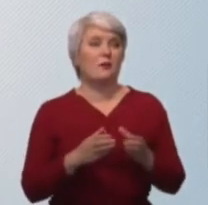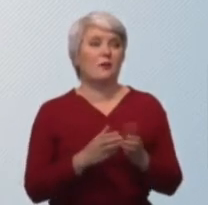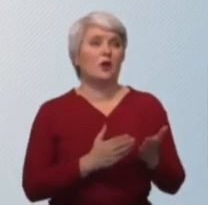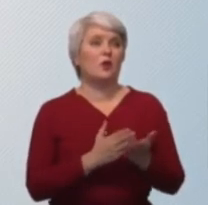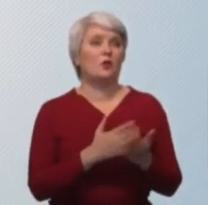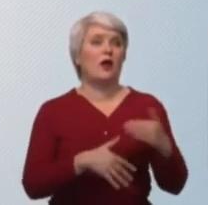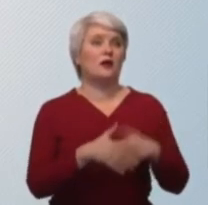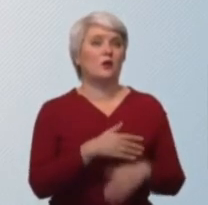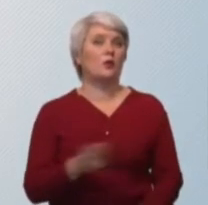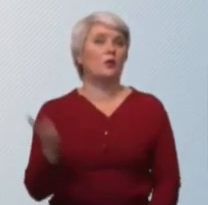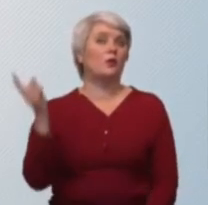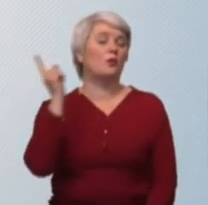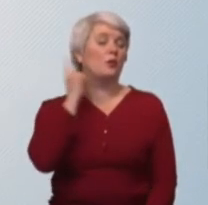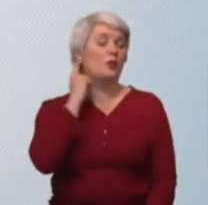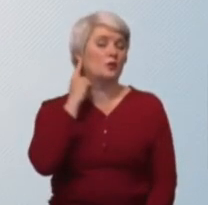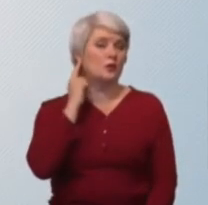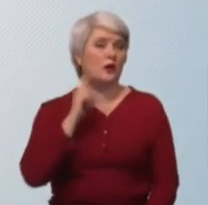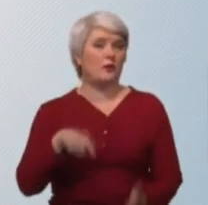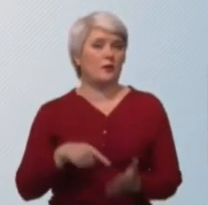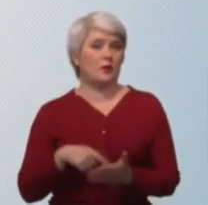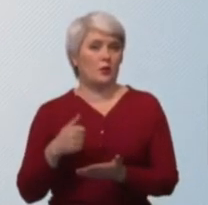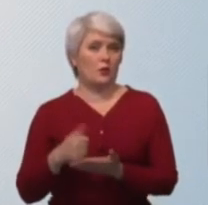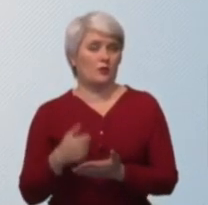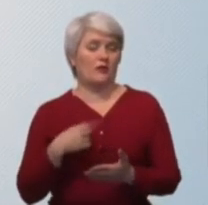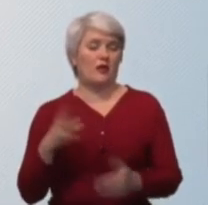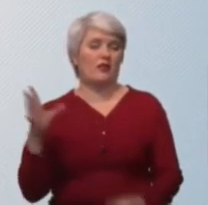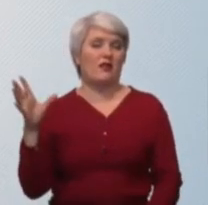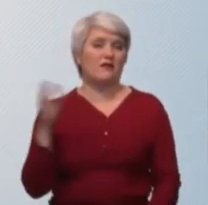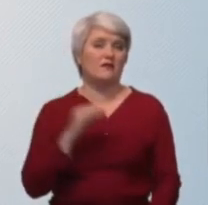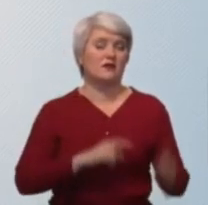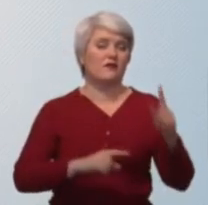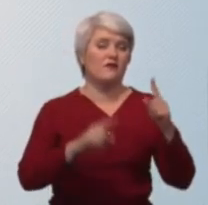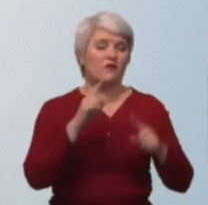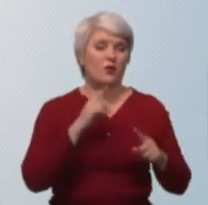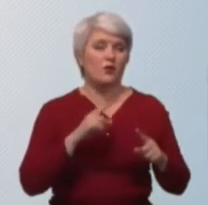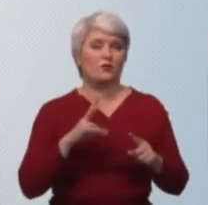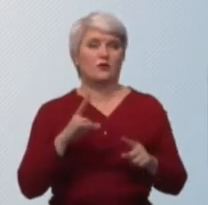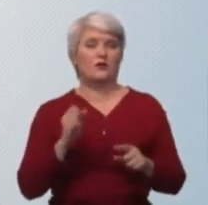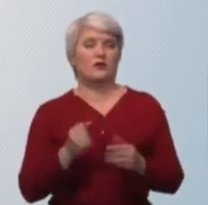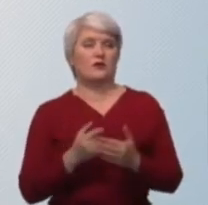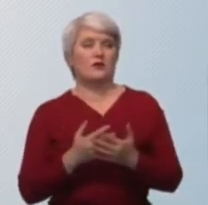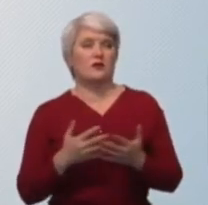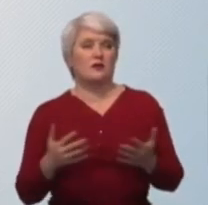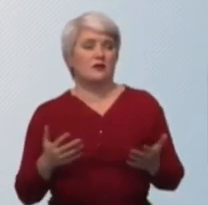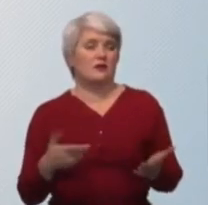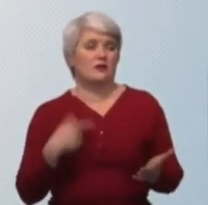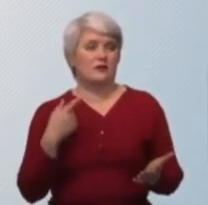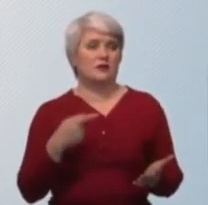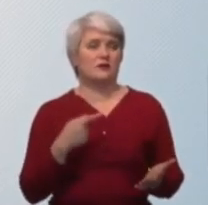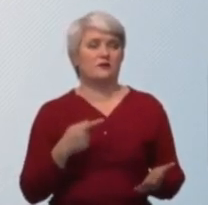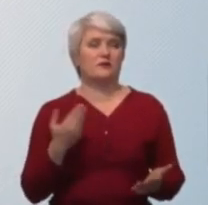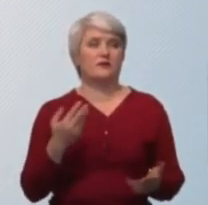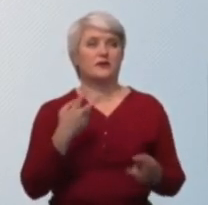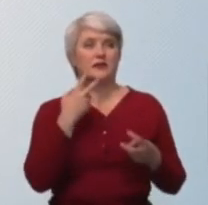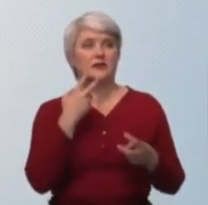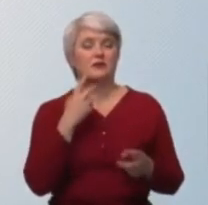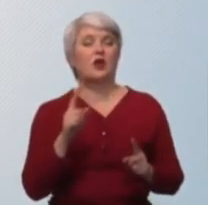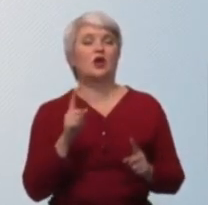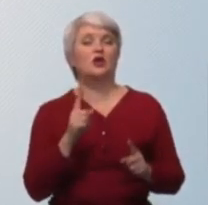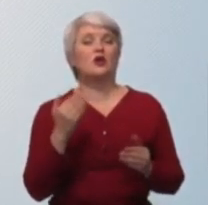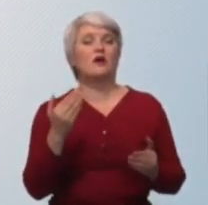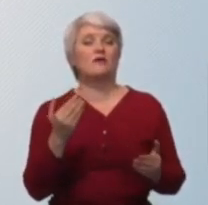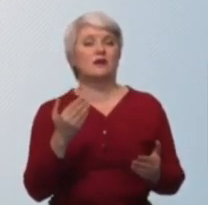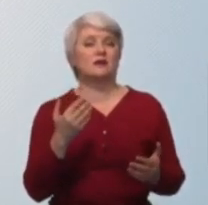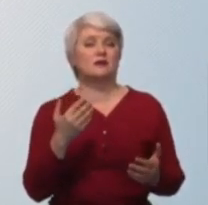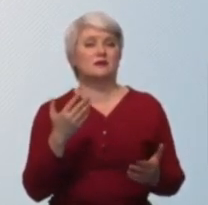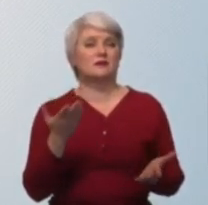народу» дочулась до міського голови, бо я на всіх на форумах, на... Зрозуміло. Віталій Кім, ви посміхаєтесь, що саме